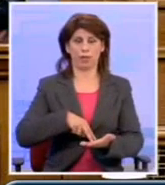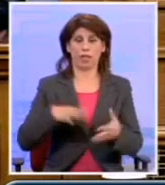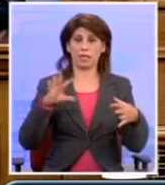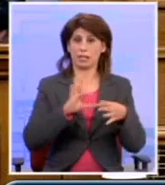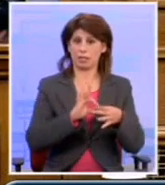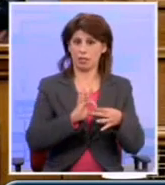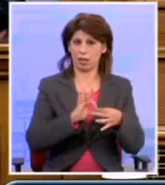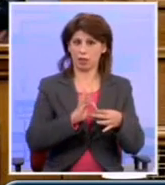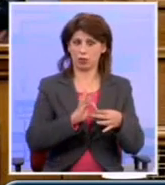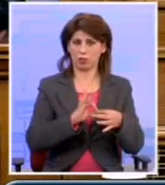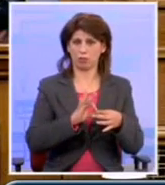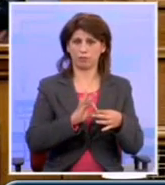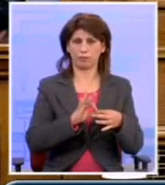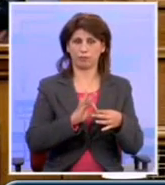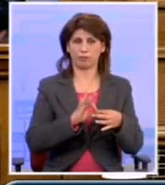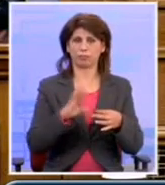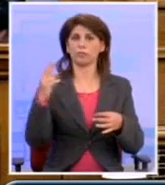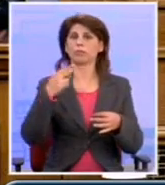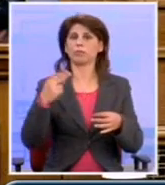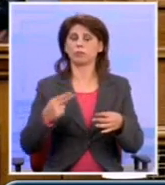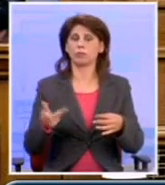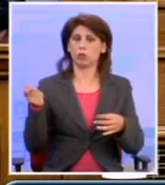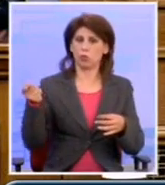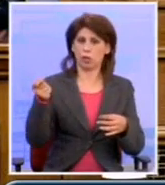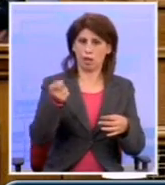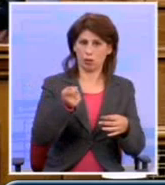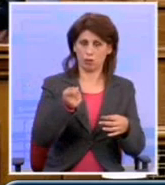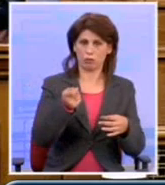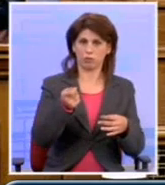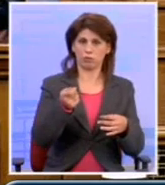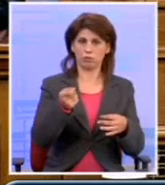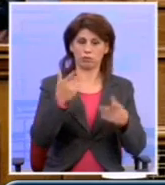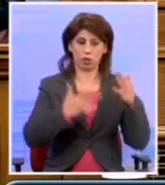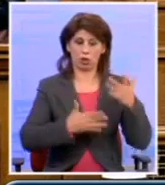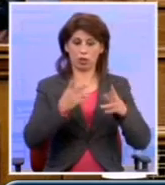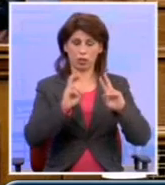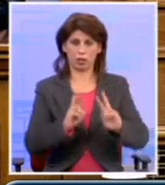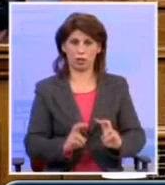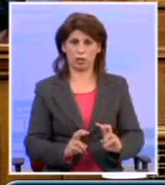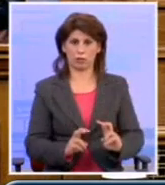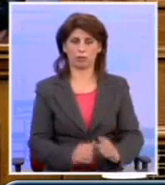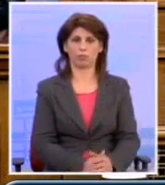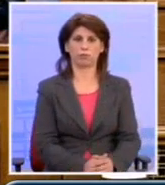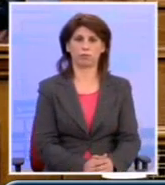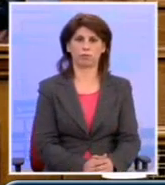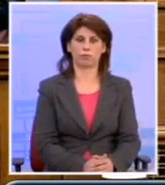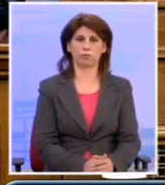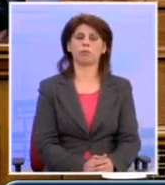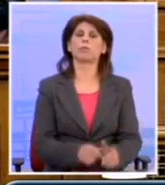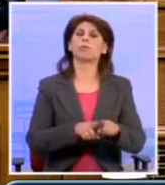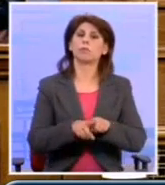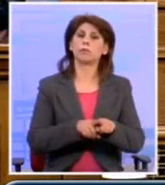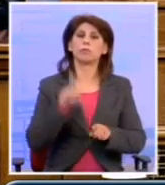συνδέσουν τα ζητήματα του χρέους με το λογιστικό έλεγχο σε ό,τι αφορά